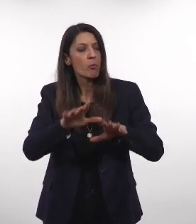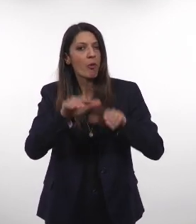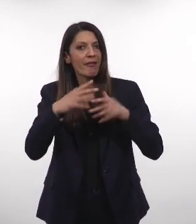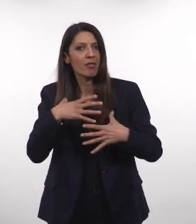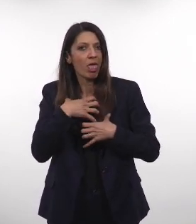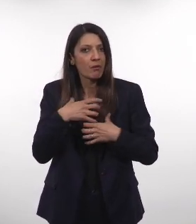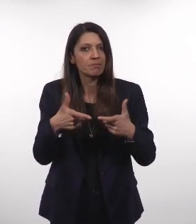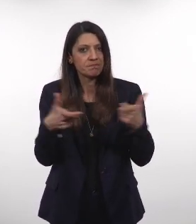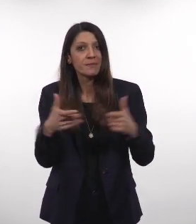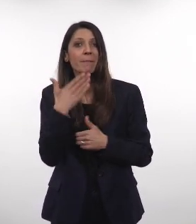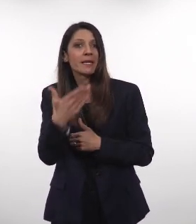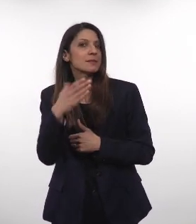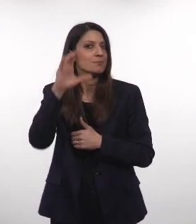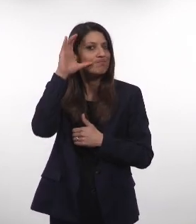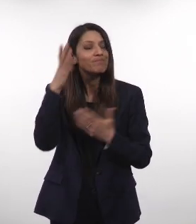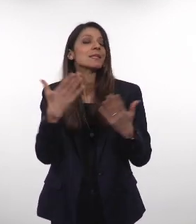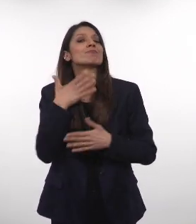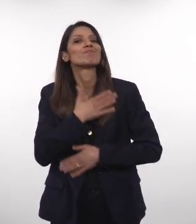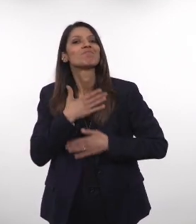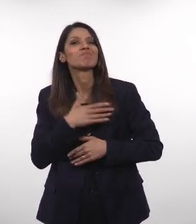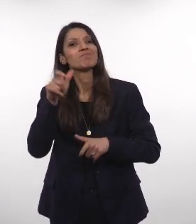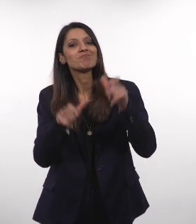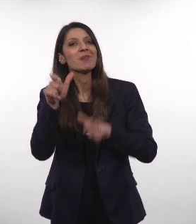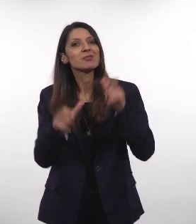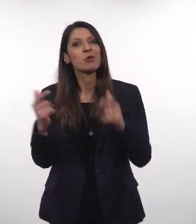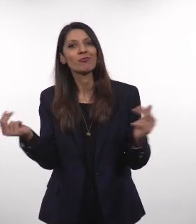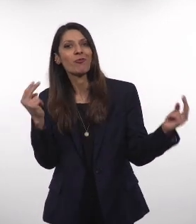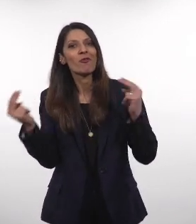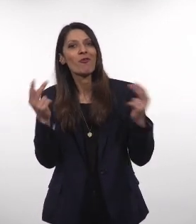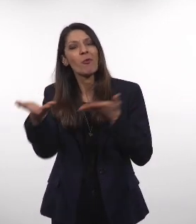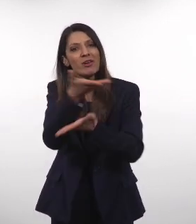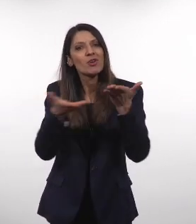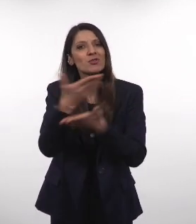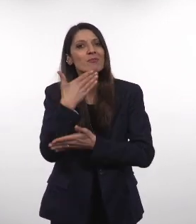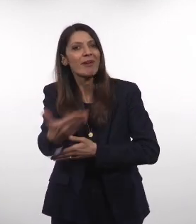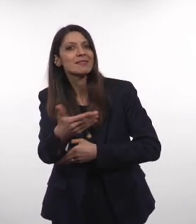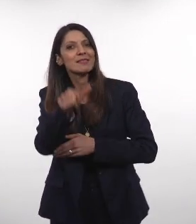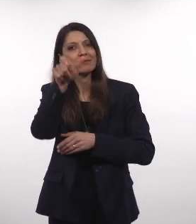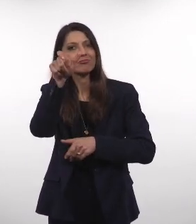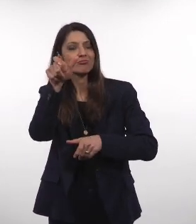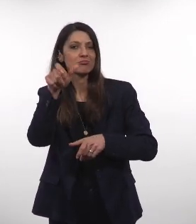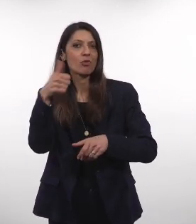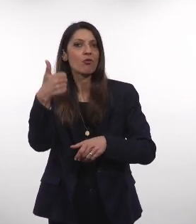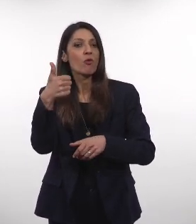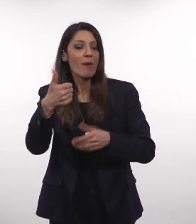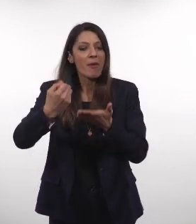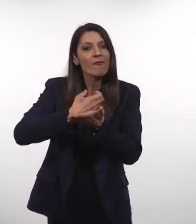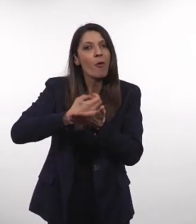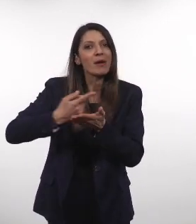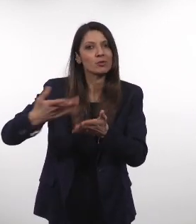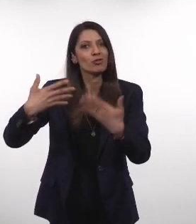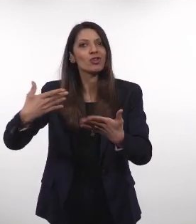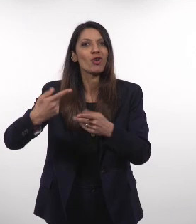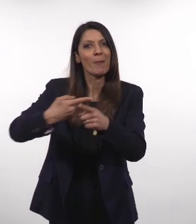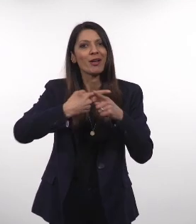pour votre intérêt. Je suis ravie de vous retrouver pour ce moment d'échange et je vous remercie d'avoir partagé de l'information déjà. Donc